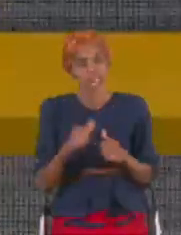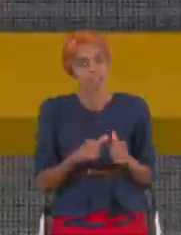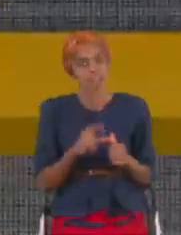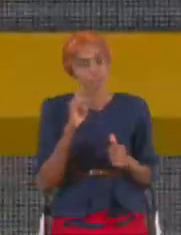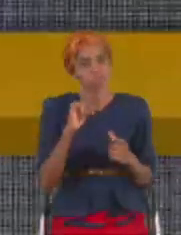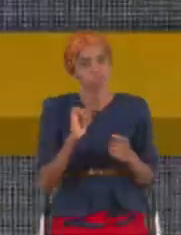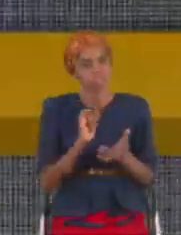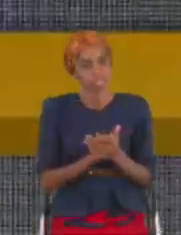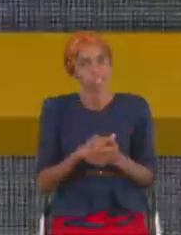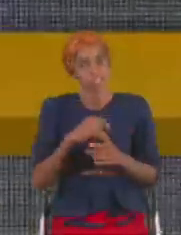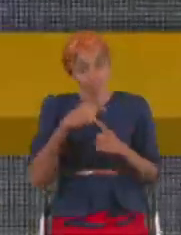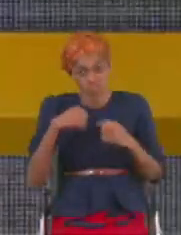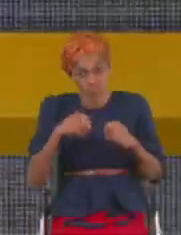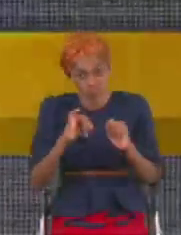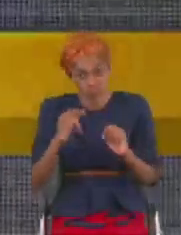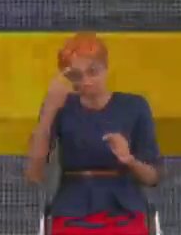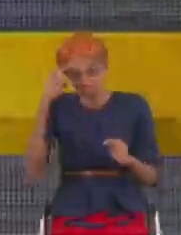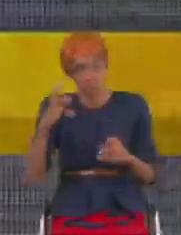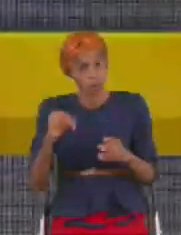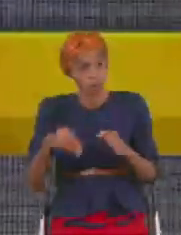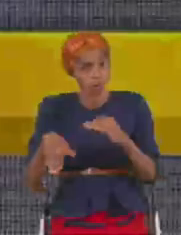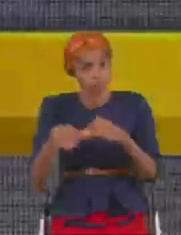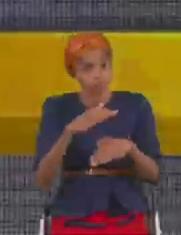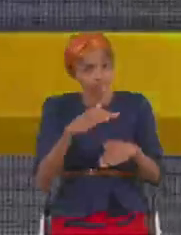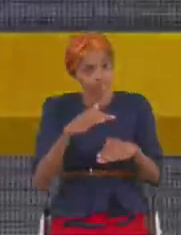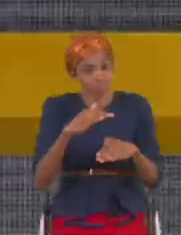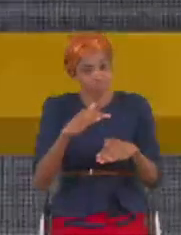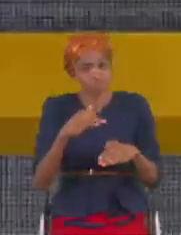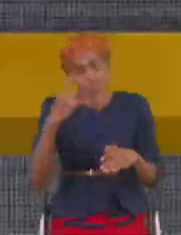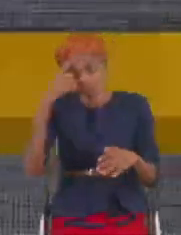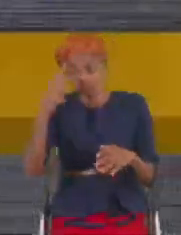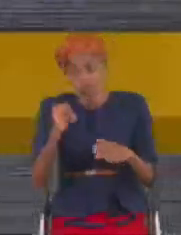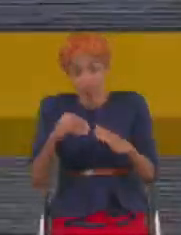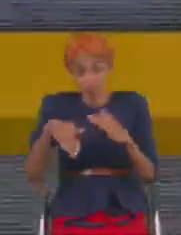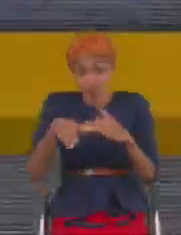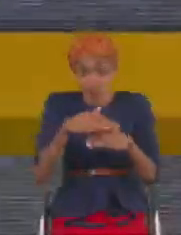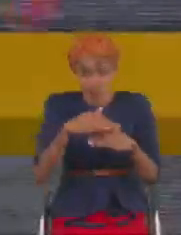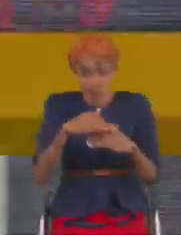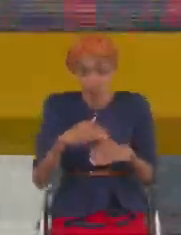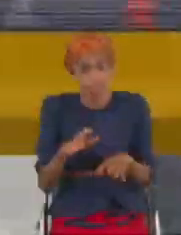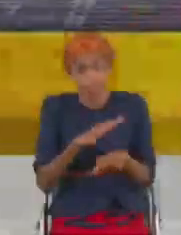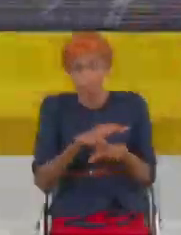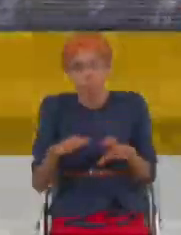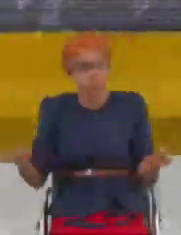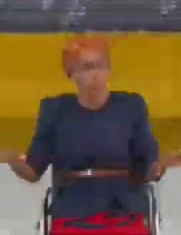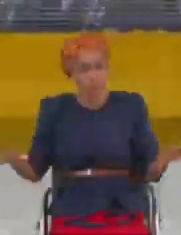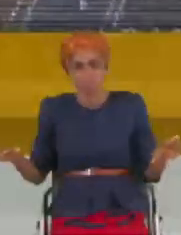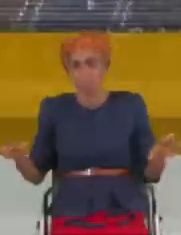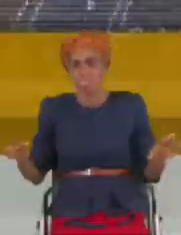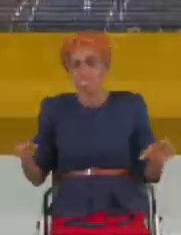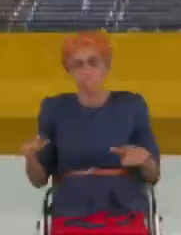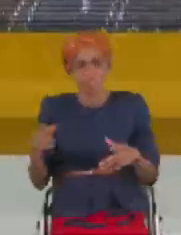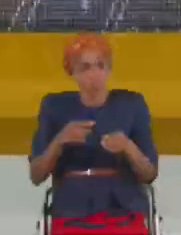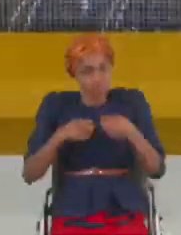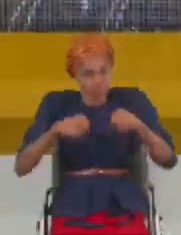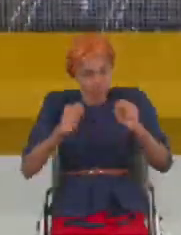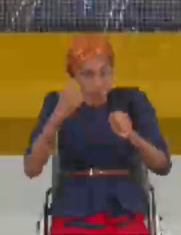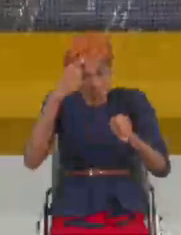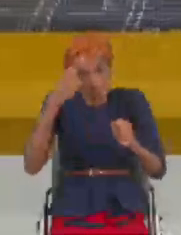tous ceux qui combattent s'impose sans combattre il faut pas se forcer pour la médiocrité